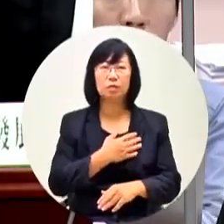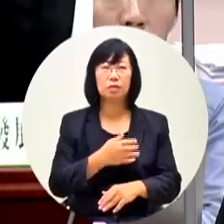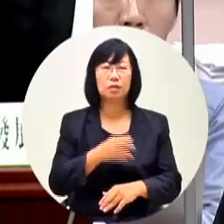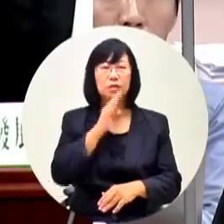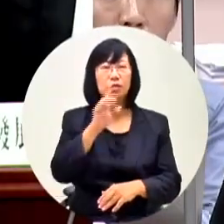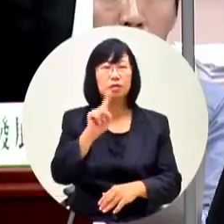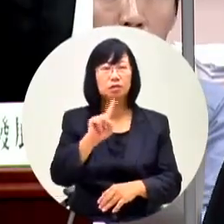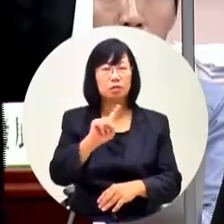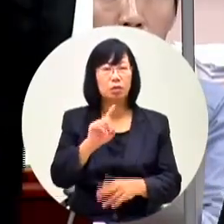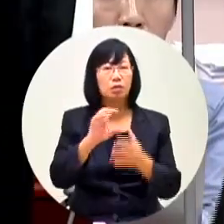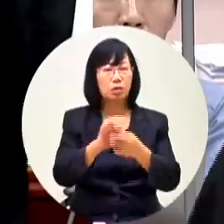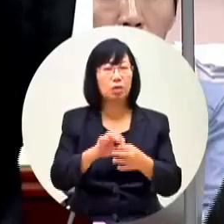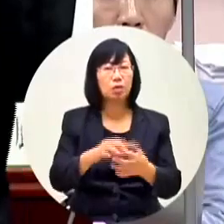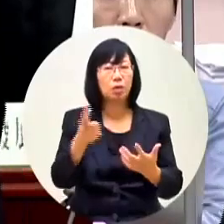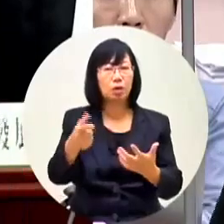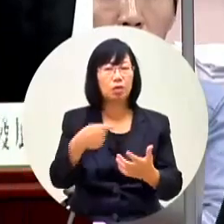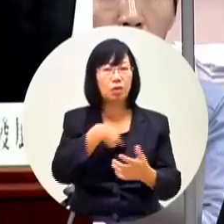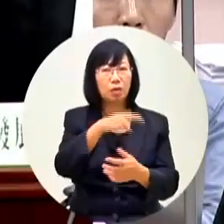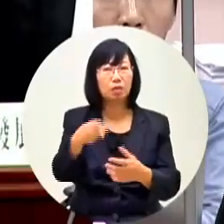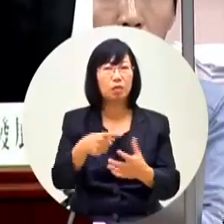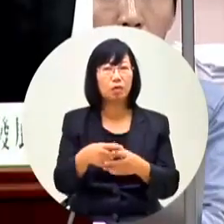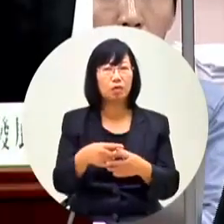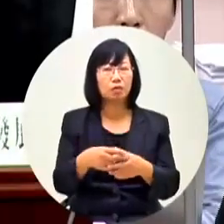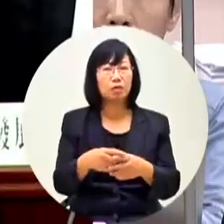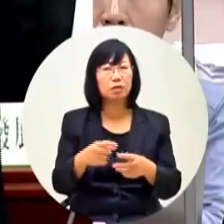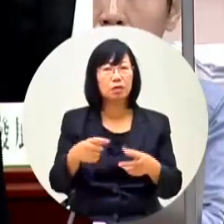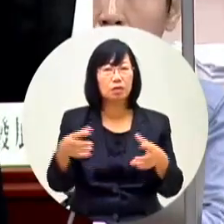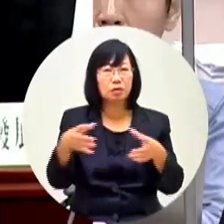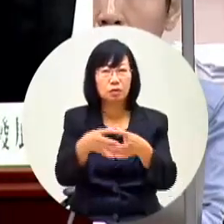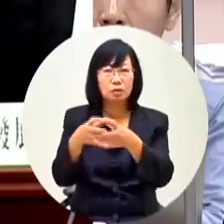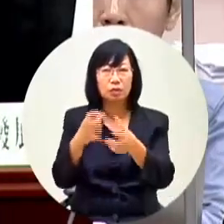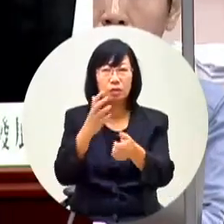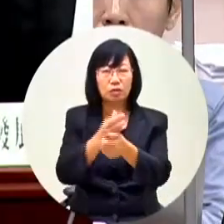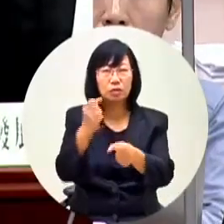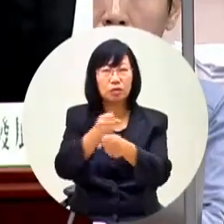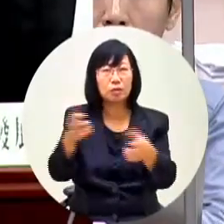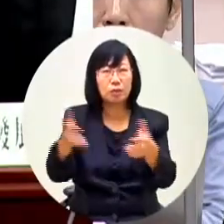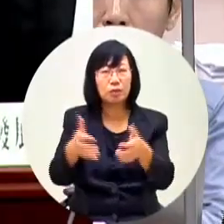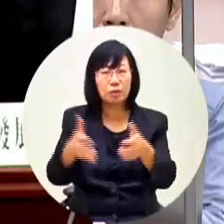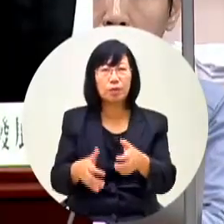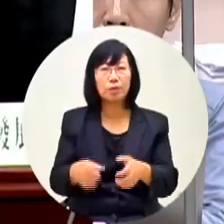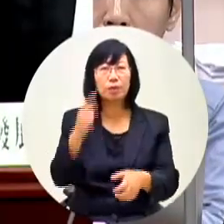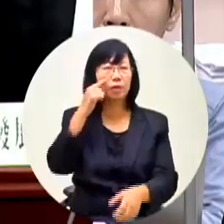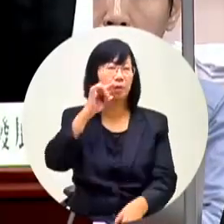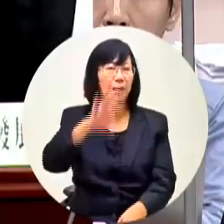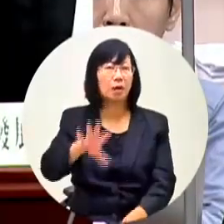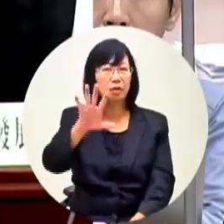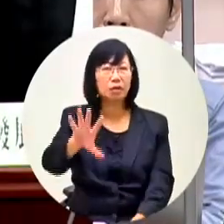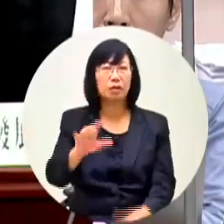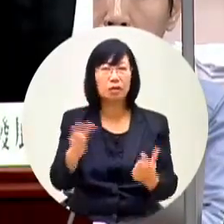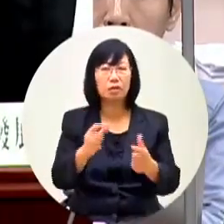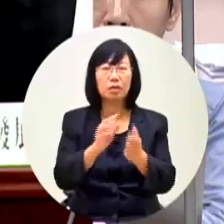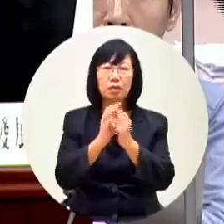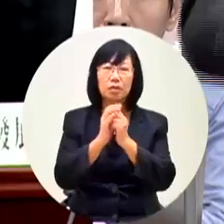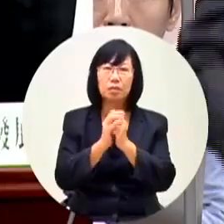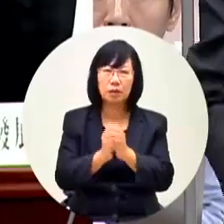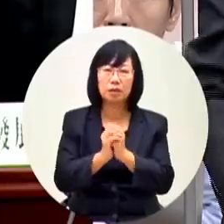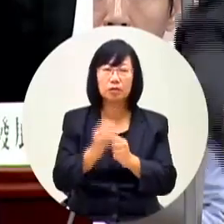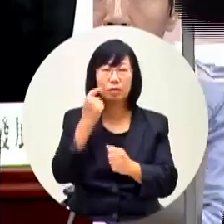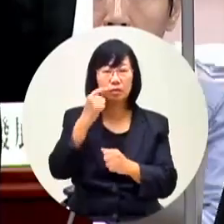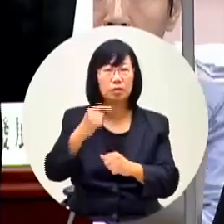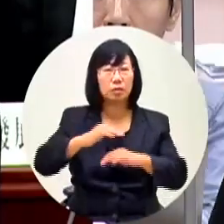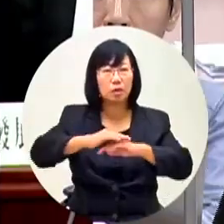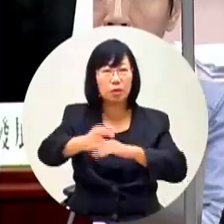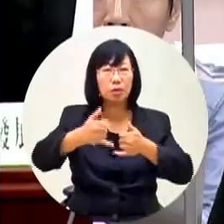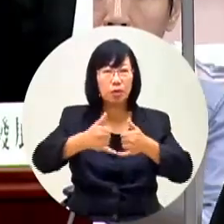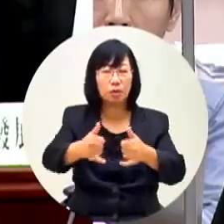工团队的努力，我只能告诉你就这种样子。你拜托我的铺路，结果后来就在议